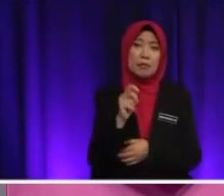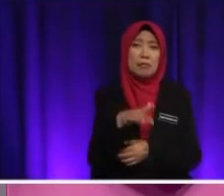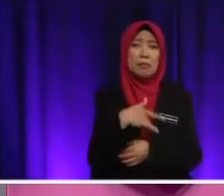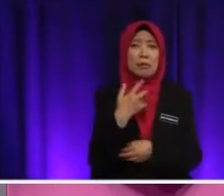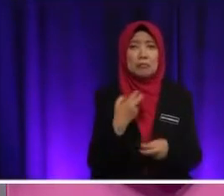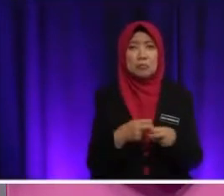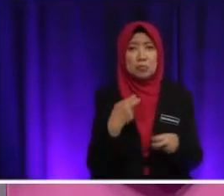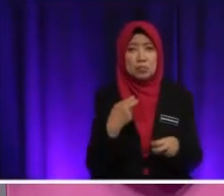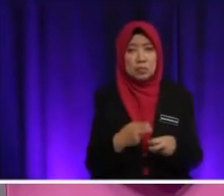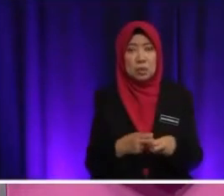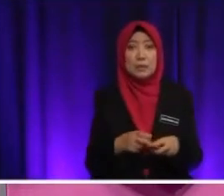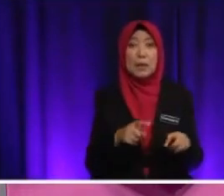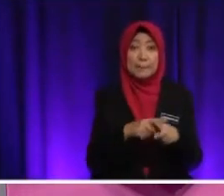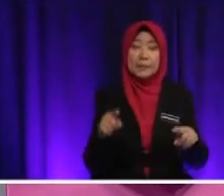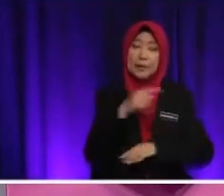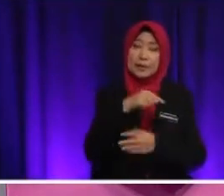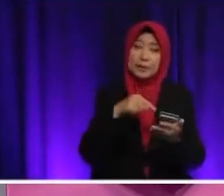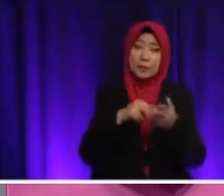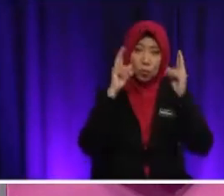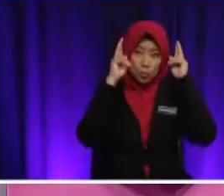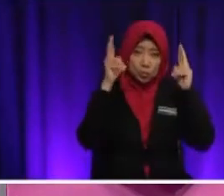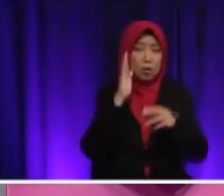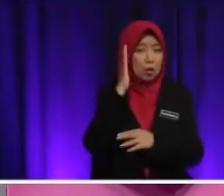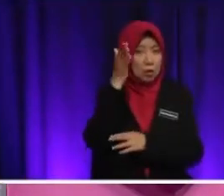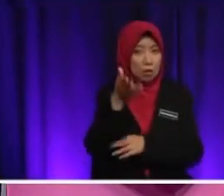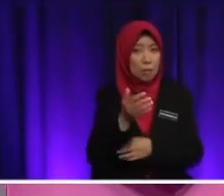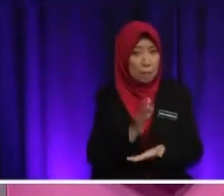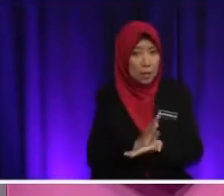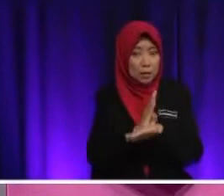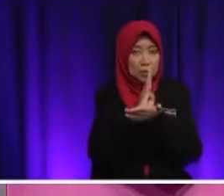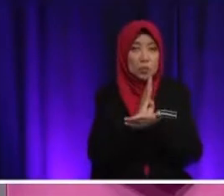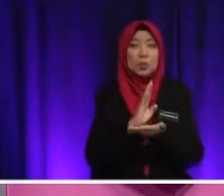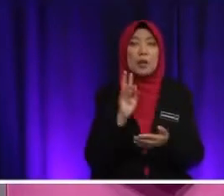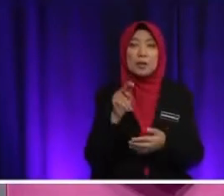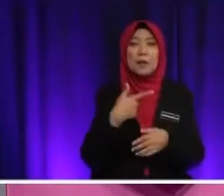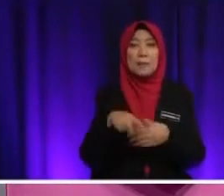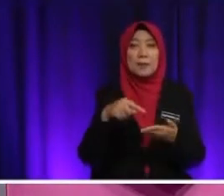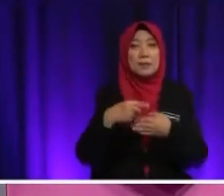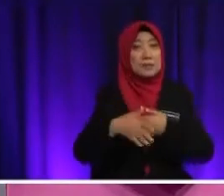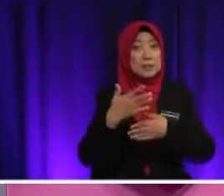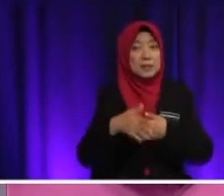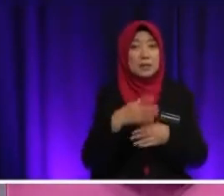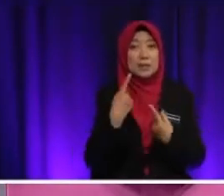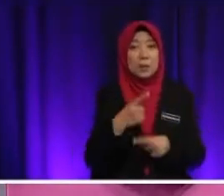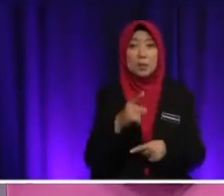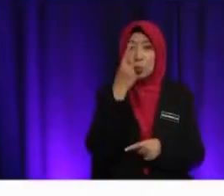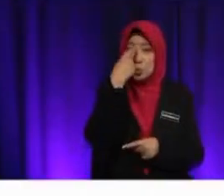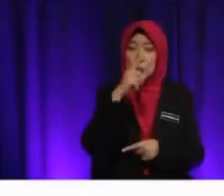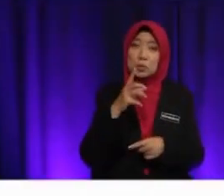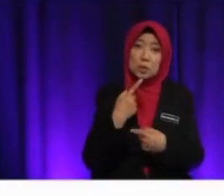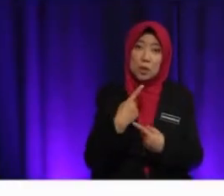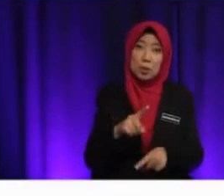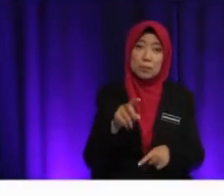Ustaz." Tapi hari ini Ustaz akan perincikan supaya lepas ni senang nak jawab soalan kebat. Kita tengok. Okay. Untuk menjawab soalan